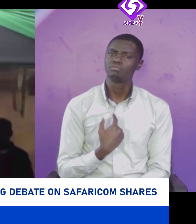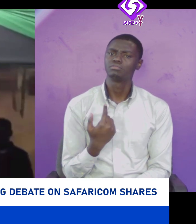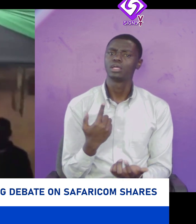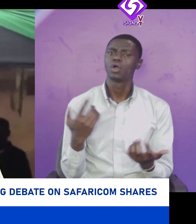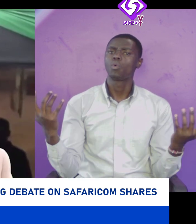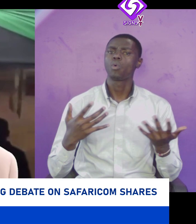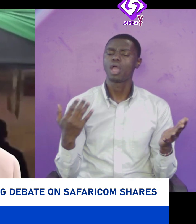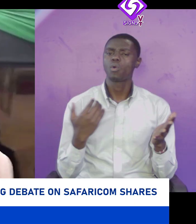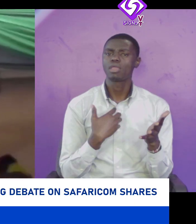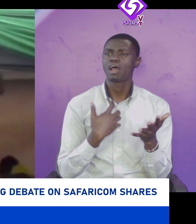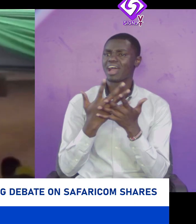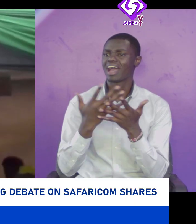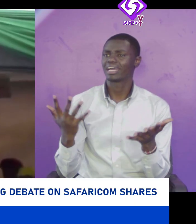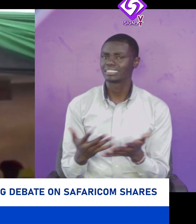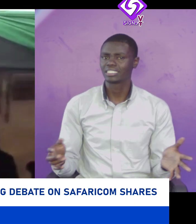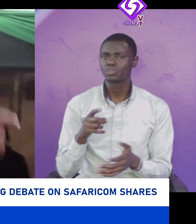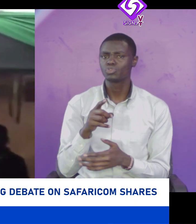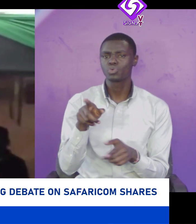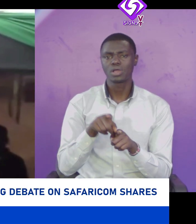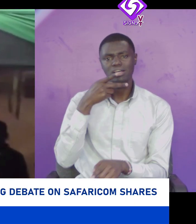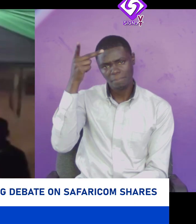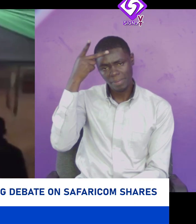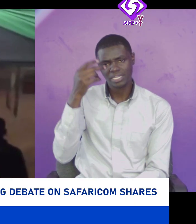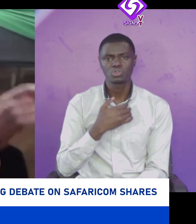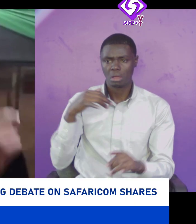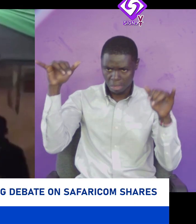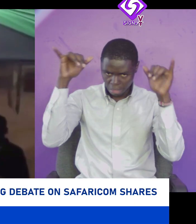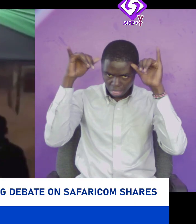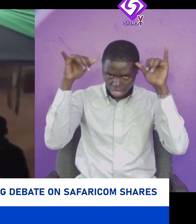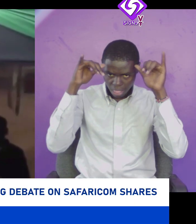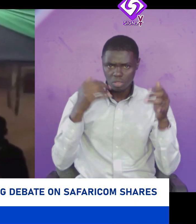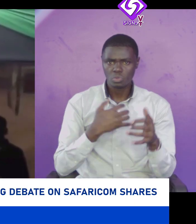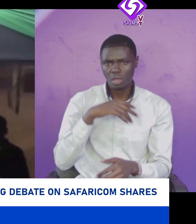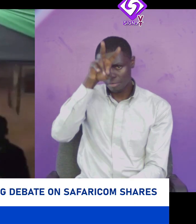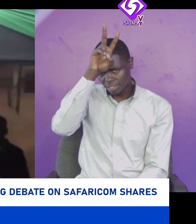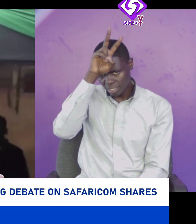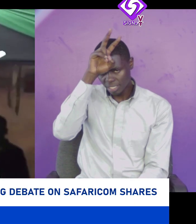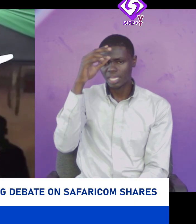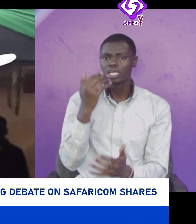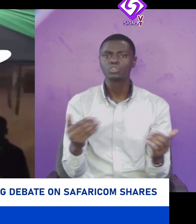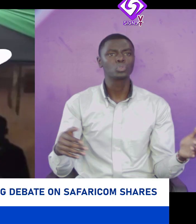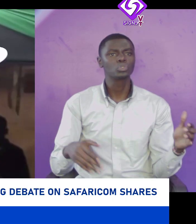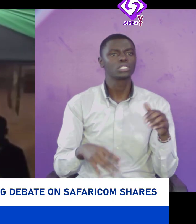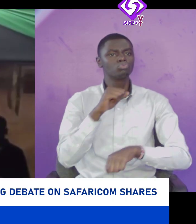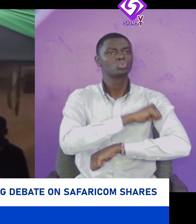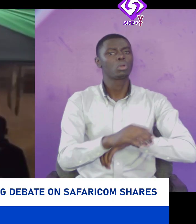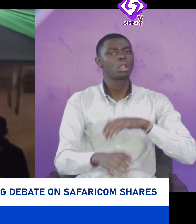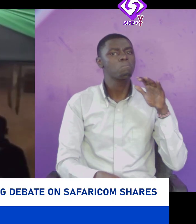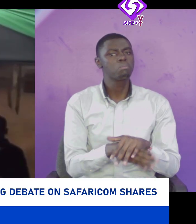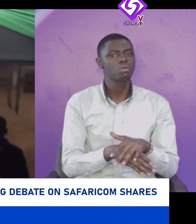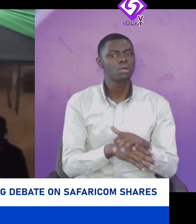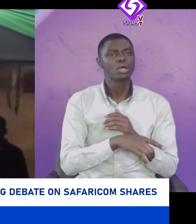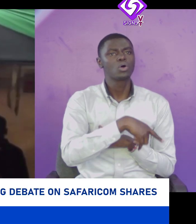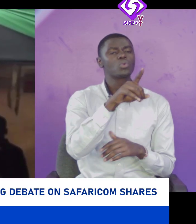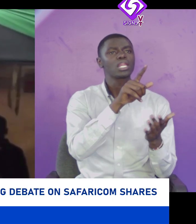na asset. Wewe ukiwa mzazi na uko na ng'ombe na uko na mbuzi na mtoto wako amefukuzwa shule, unaenda kukopa,